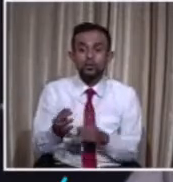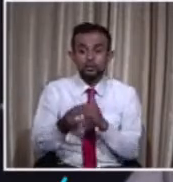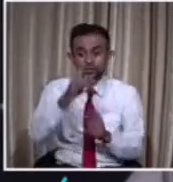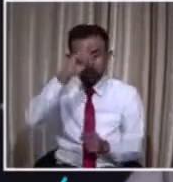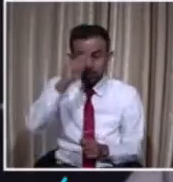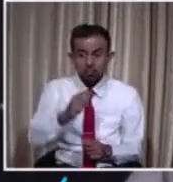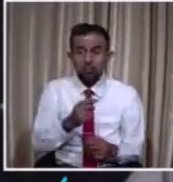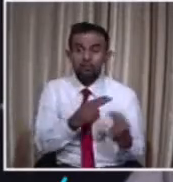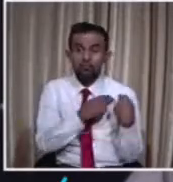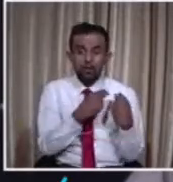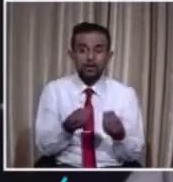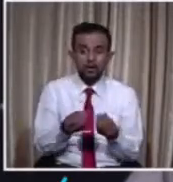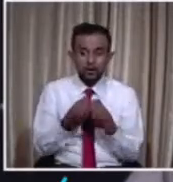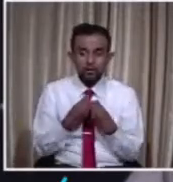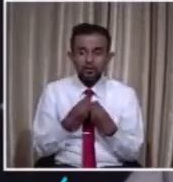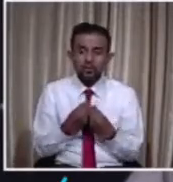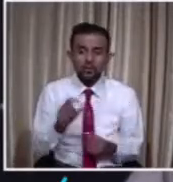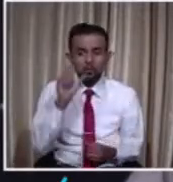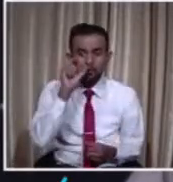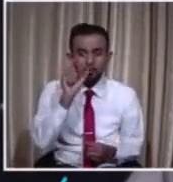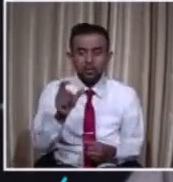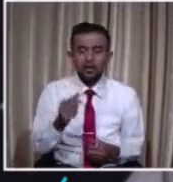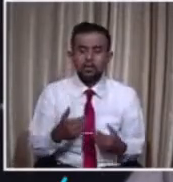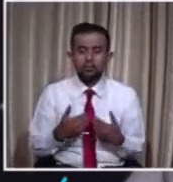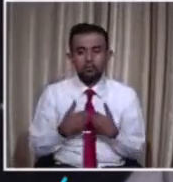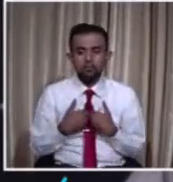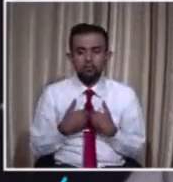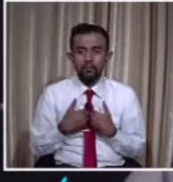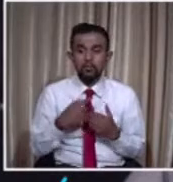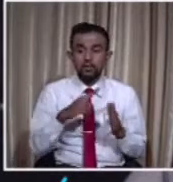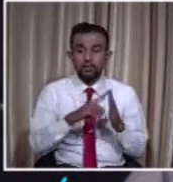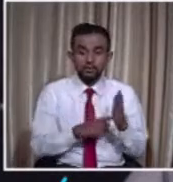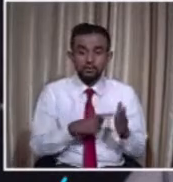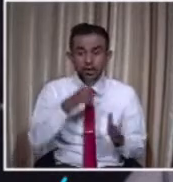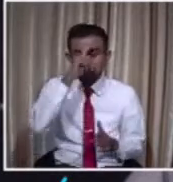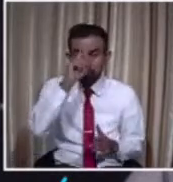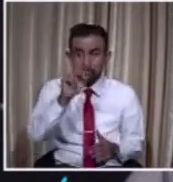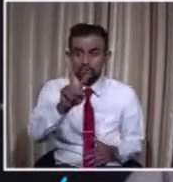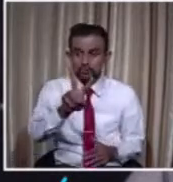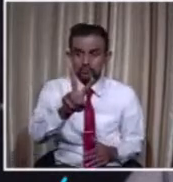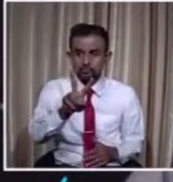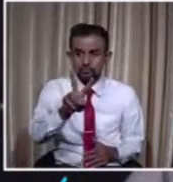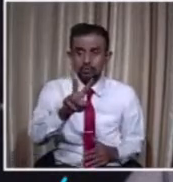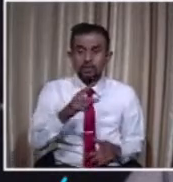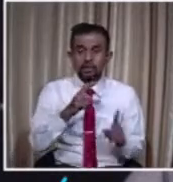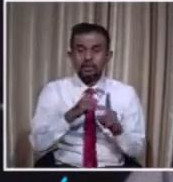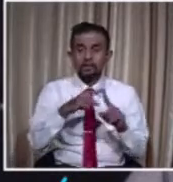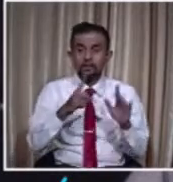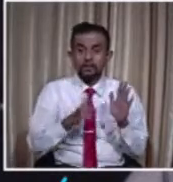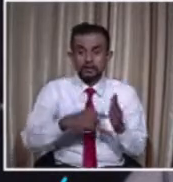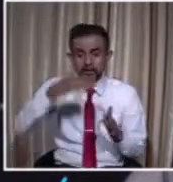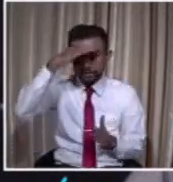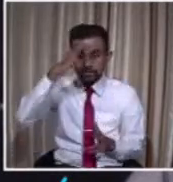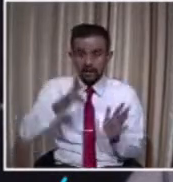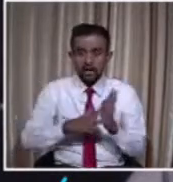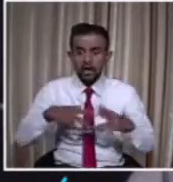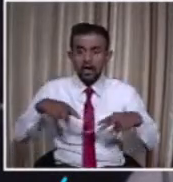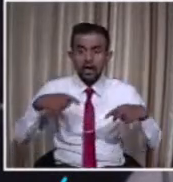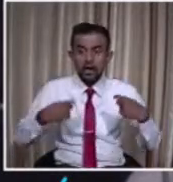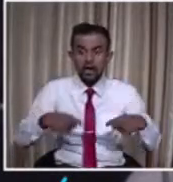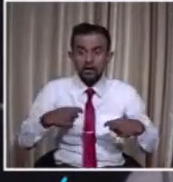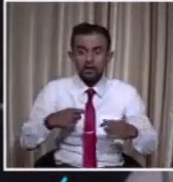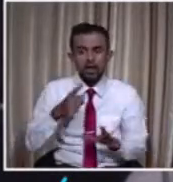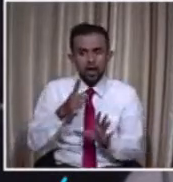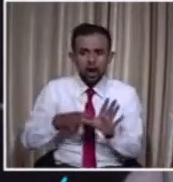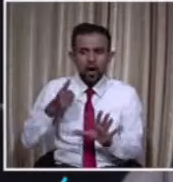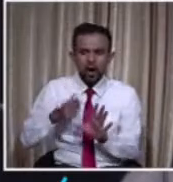ඕනේ. දැන් බලන්න මම ජනවාරි මාසේ 2 වෙනිදා දෙල්කන්ද හිරිත පොලේ ගිහිල්ලා මම වෘදු ගන්න තිස්